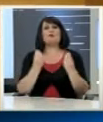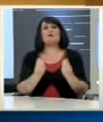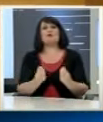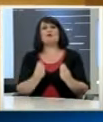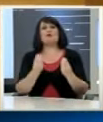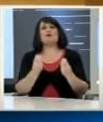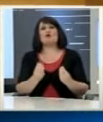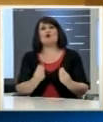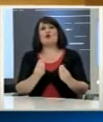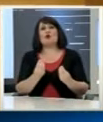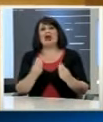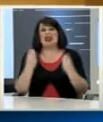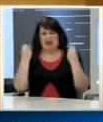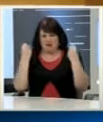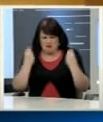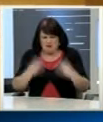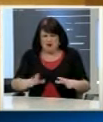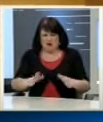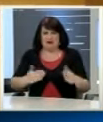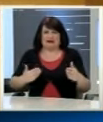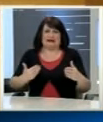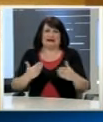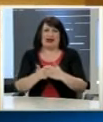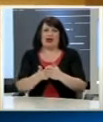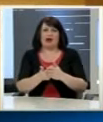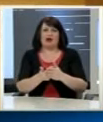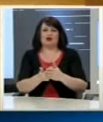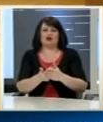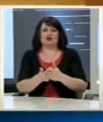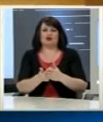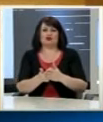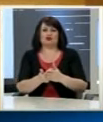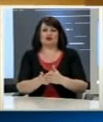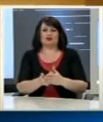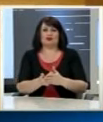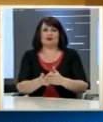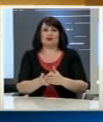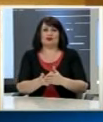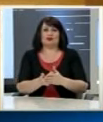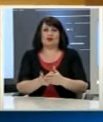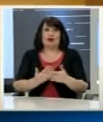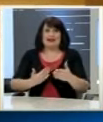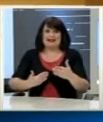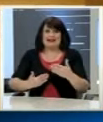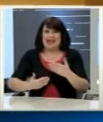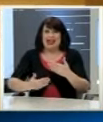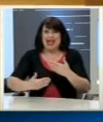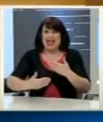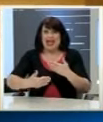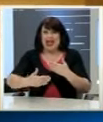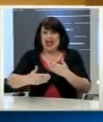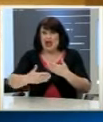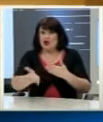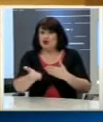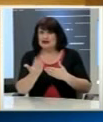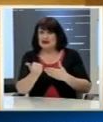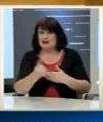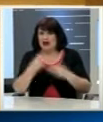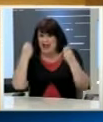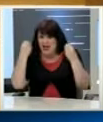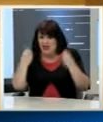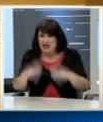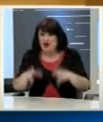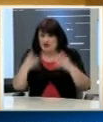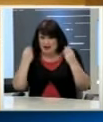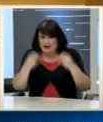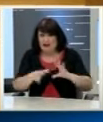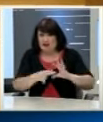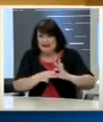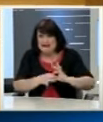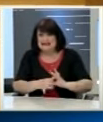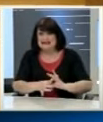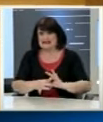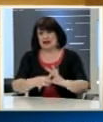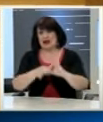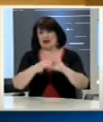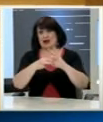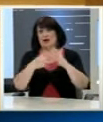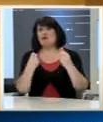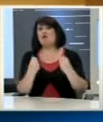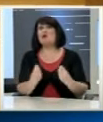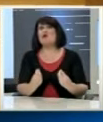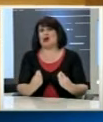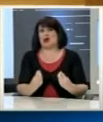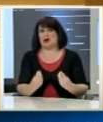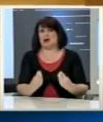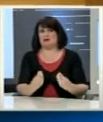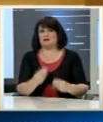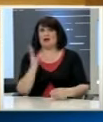ένα άθλιο τέλος παρά μί αθλιότητα χωρίς τέλος αυτά υποστήριζε ο car mar καλά θα κάνω να τον